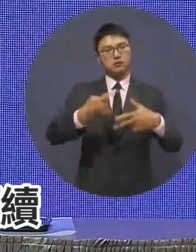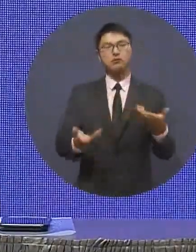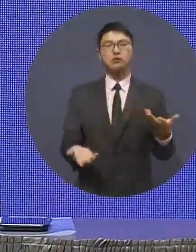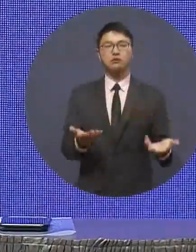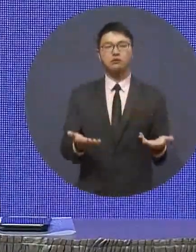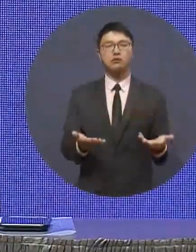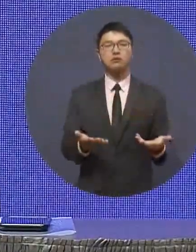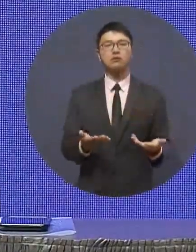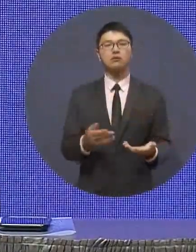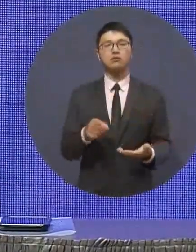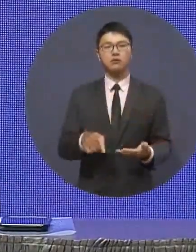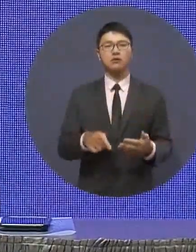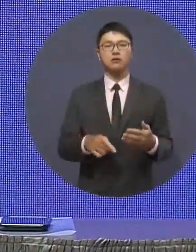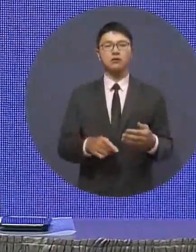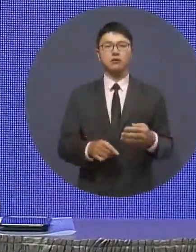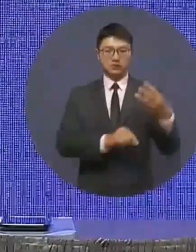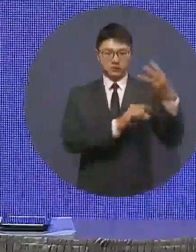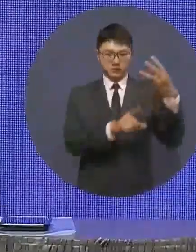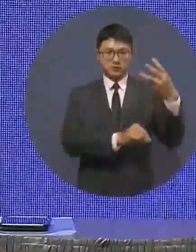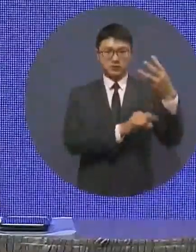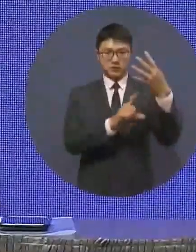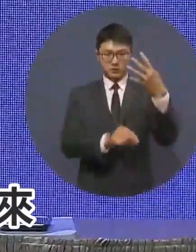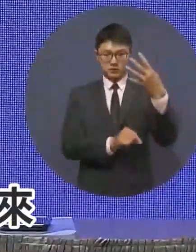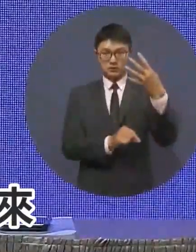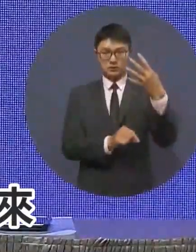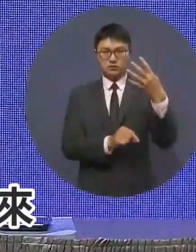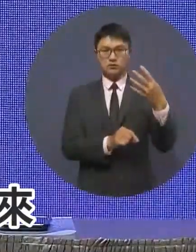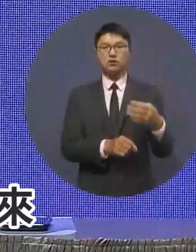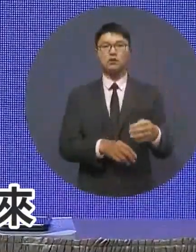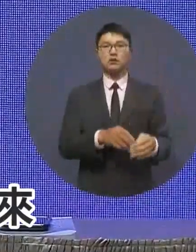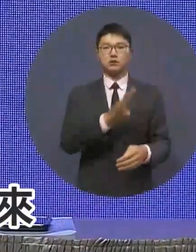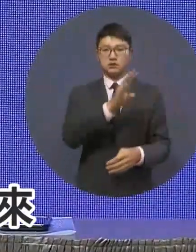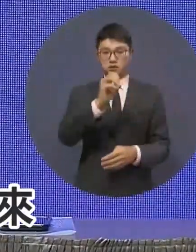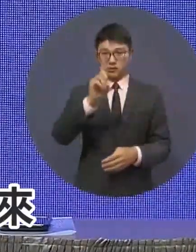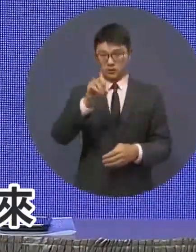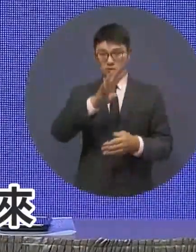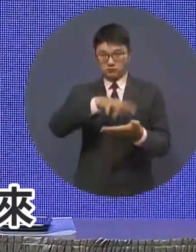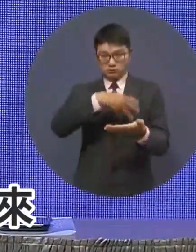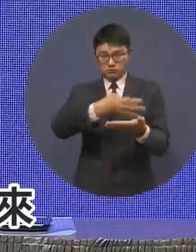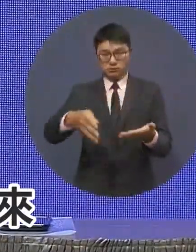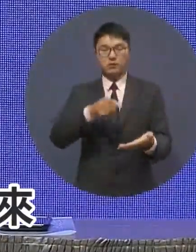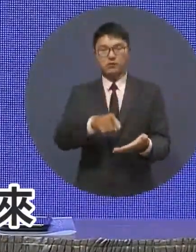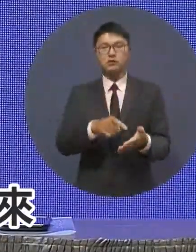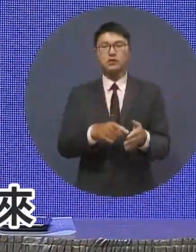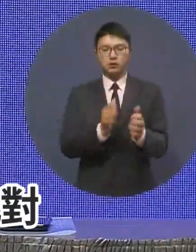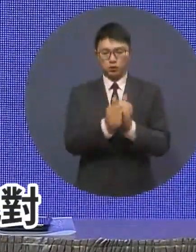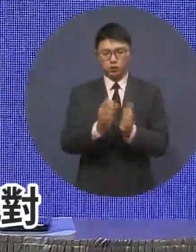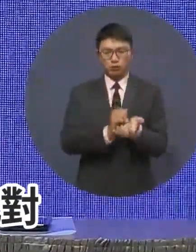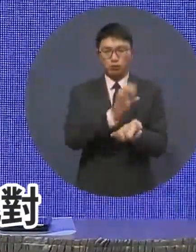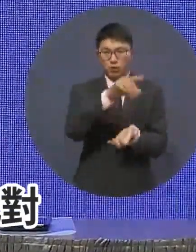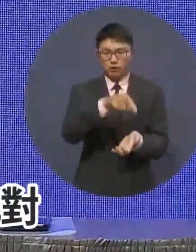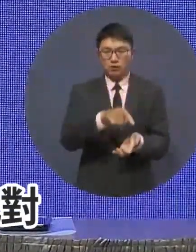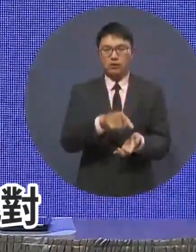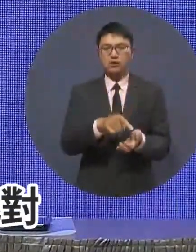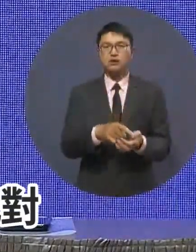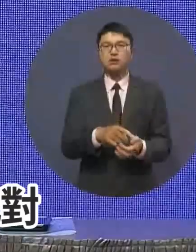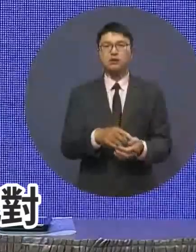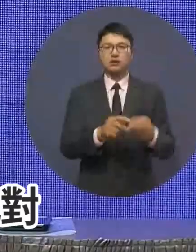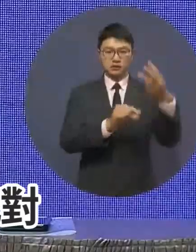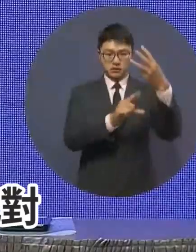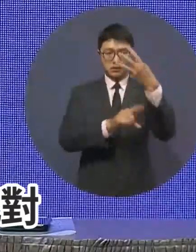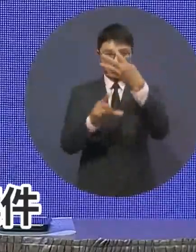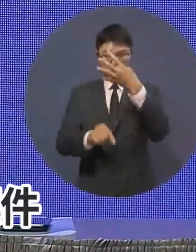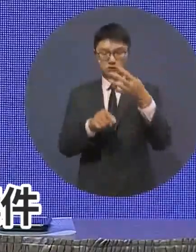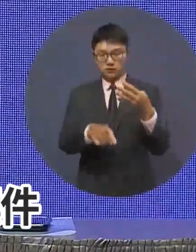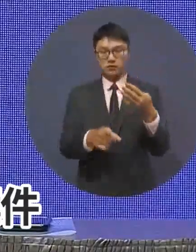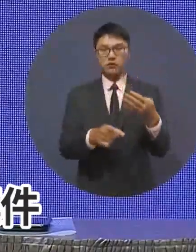续续3、4月份的那个401表，就是我们的报税的那个401表会出来，那出来以后可以跟之前的做比